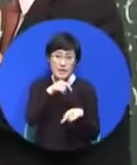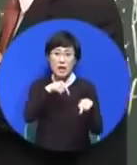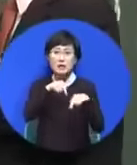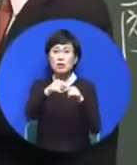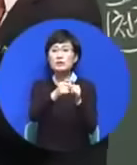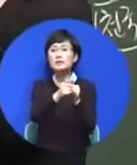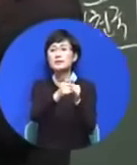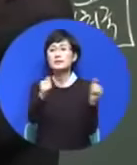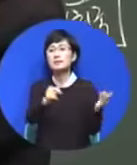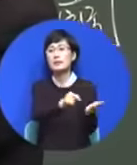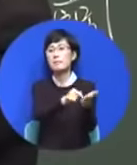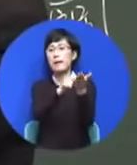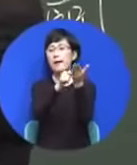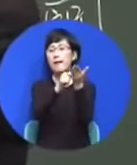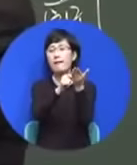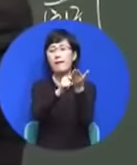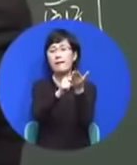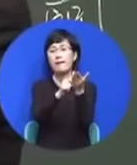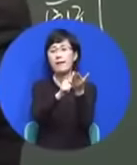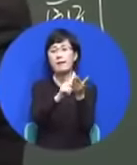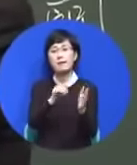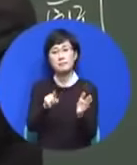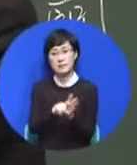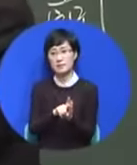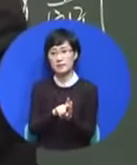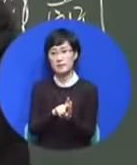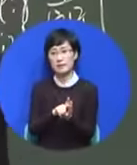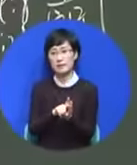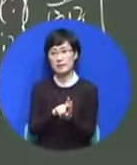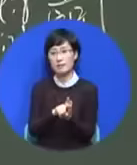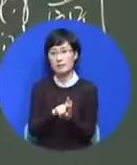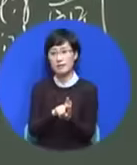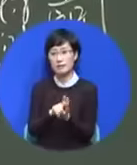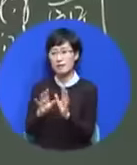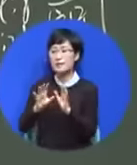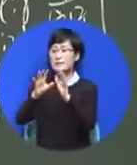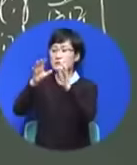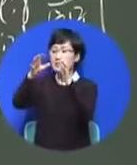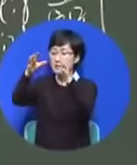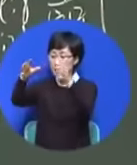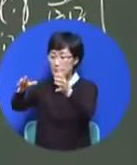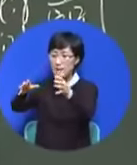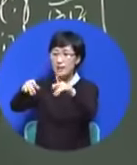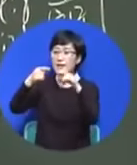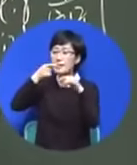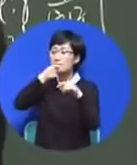것이다 전세계 사람들에게 인될 만한 사람들이 일어나게 될